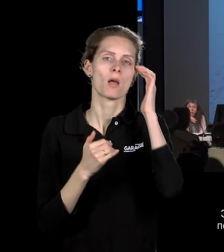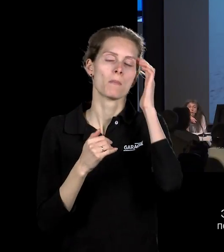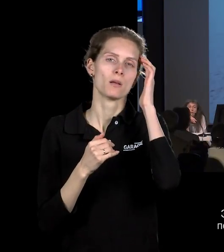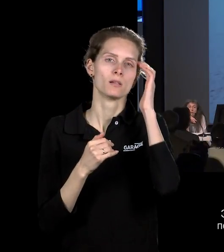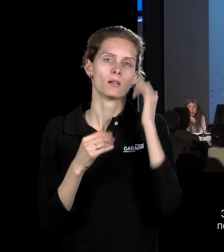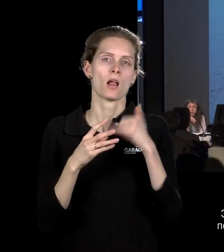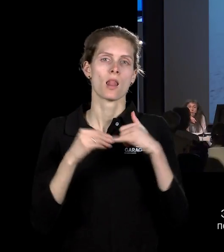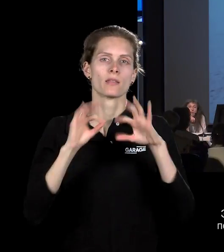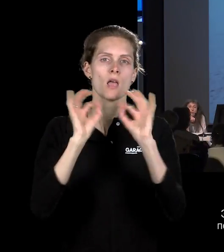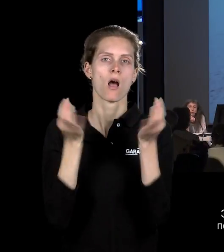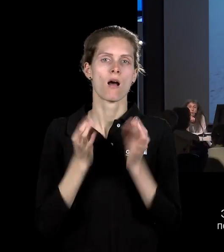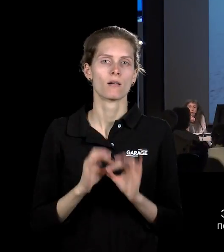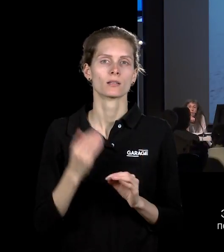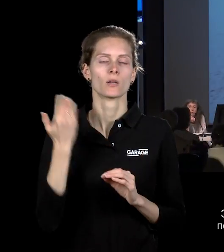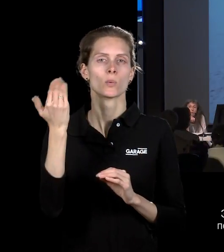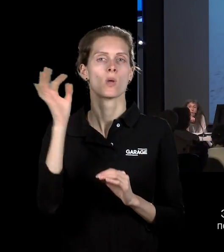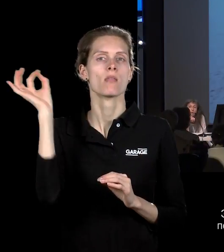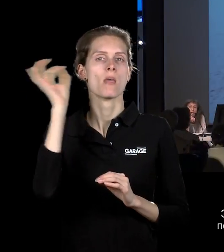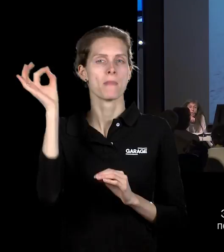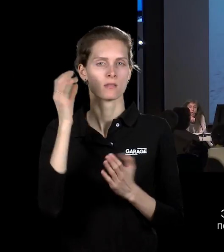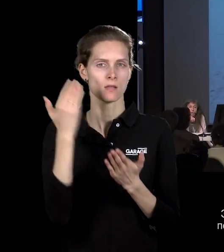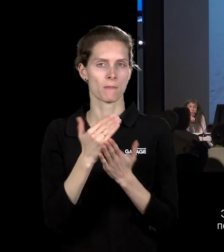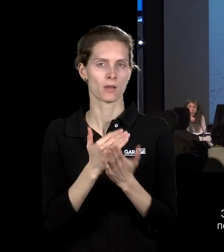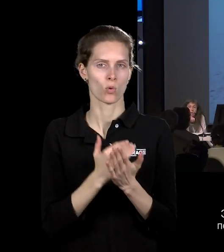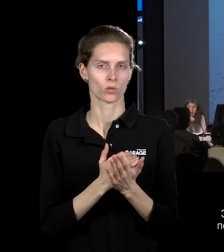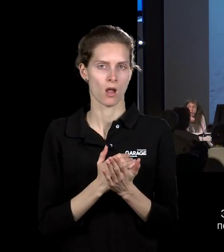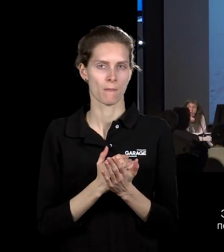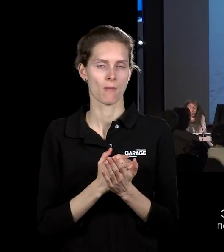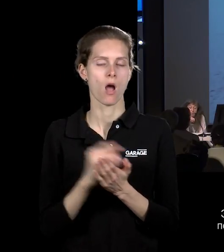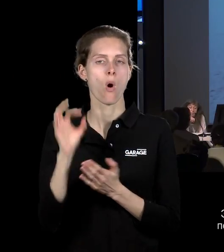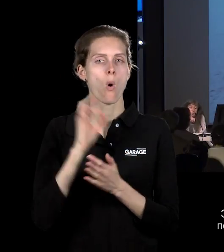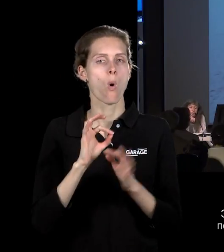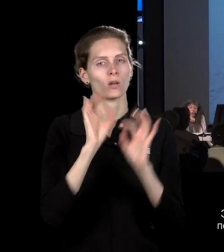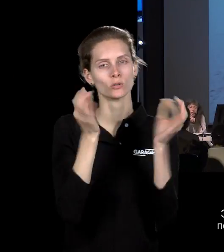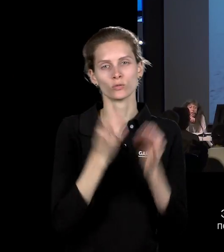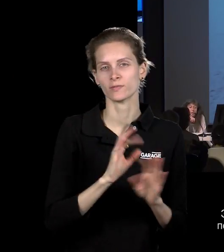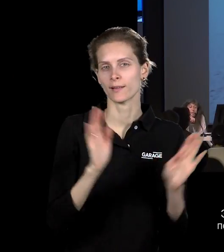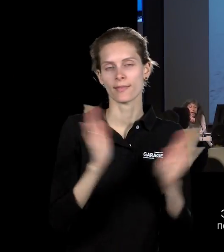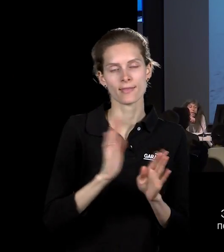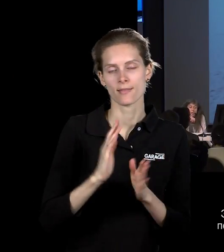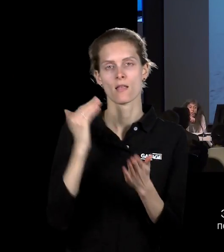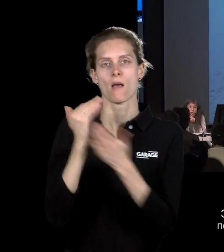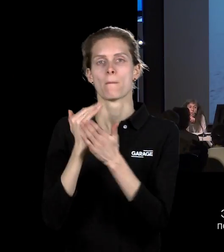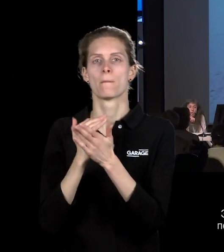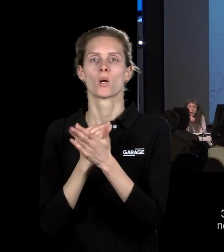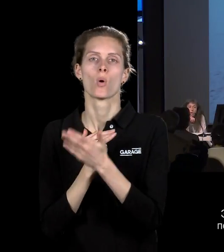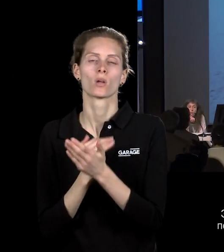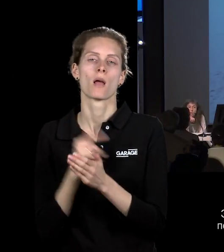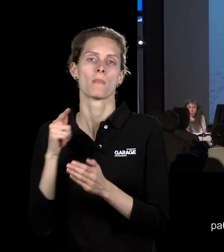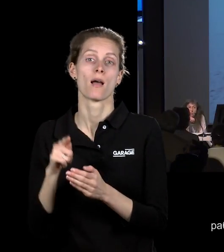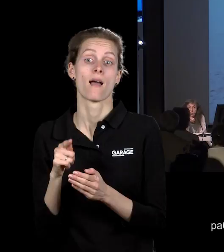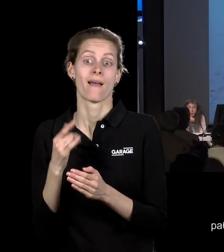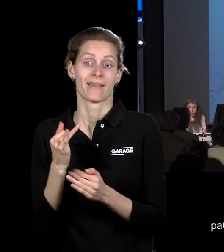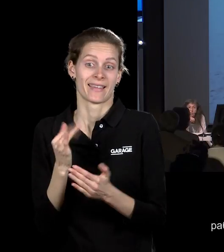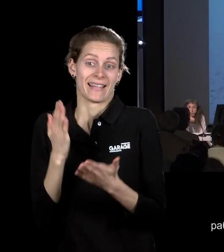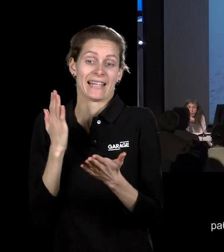была немецкая телепередача, которая не была передачей про искусство, а была программой, которая, собственно, была